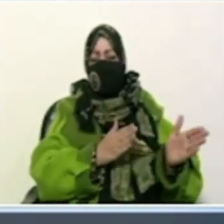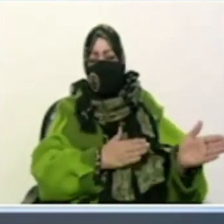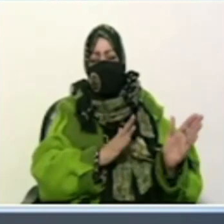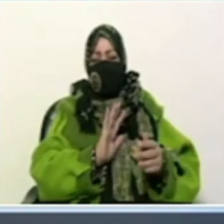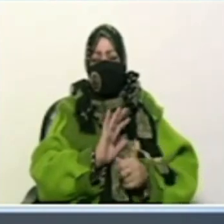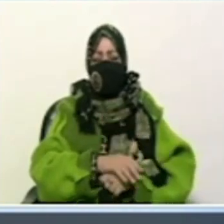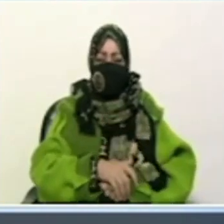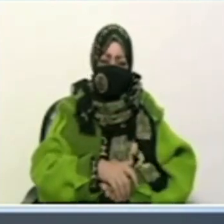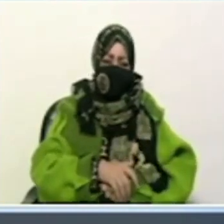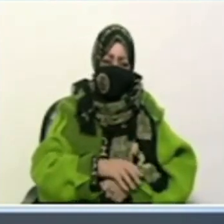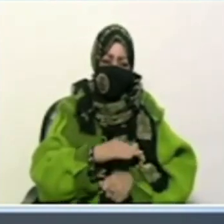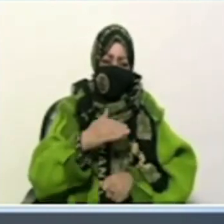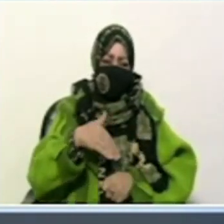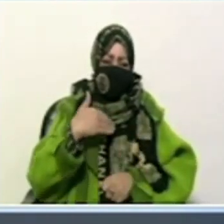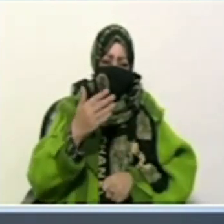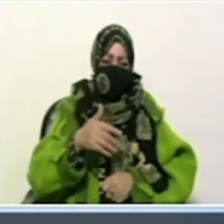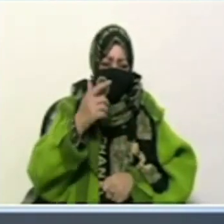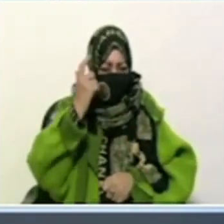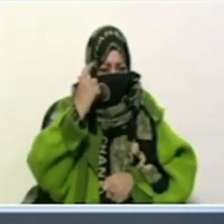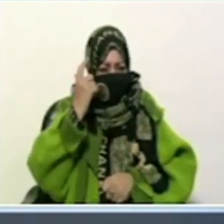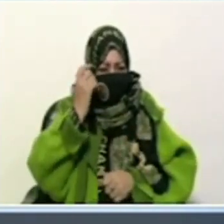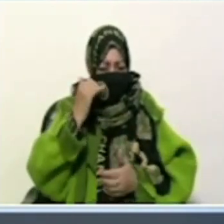سؤال أخت أم البنين،